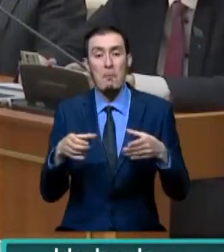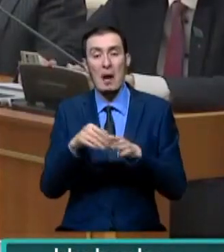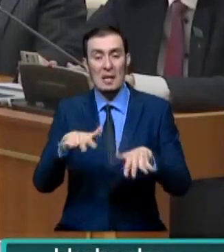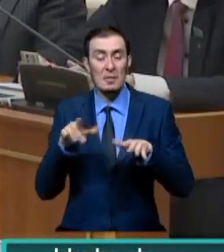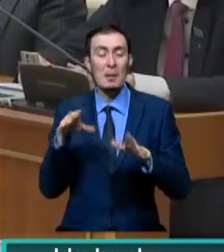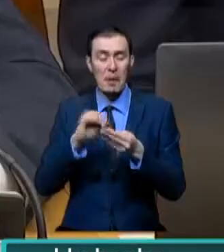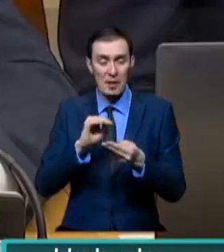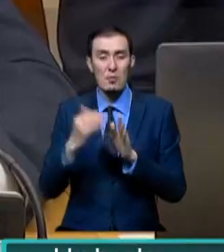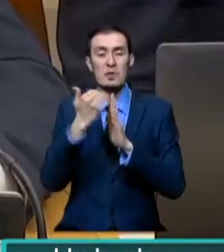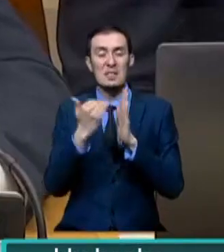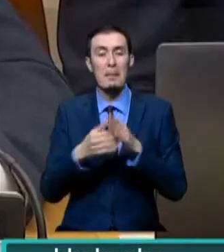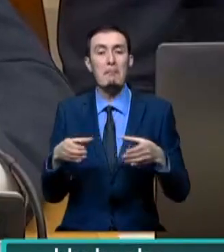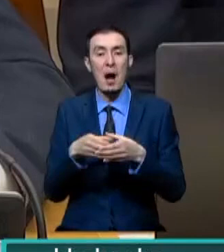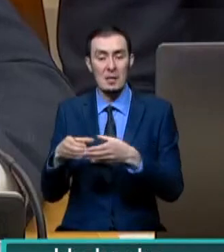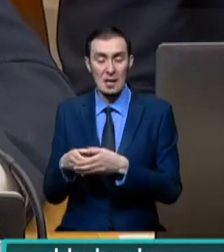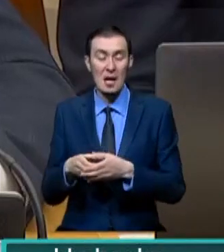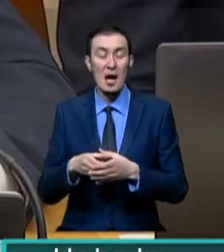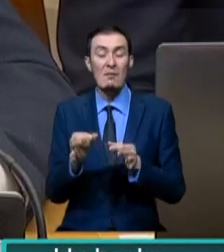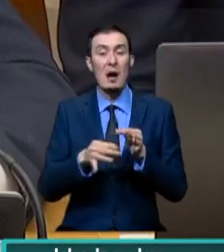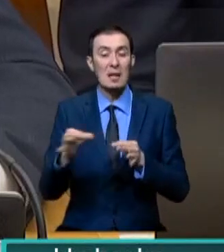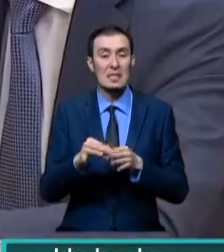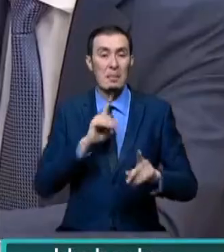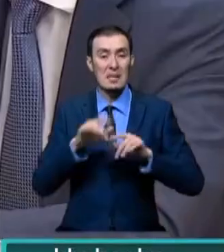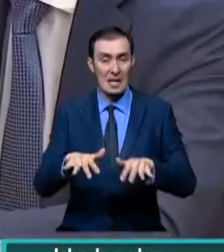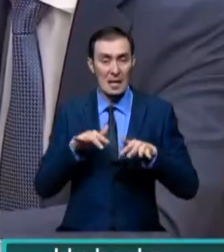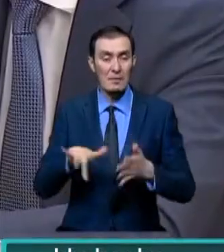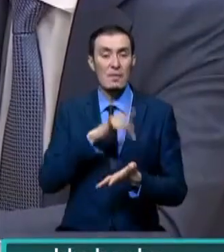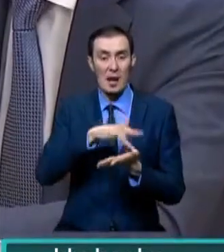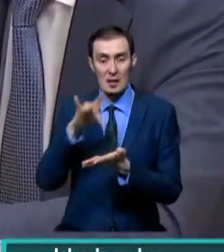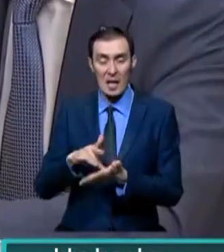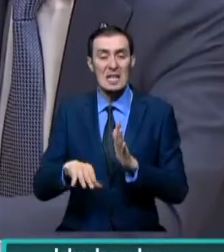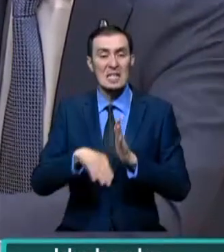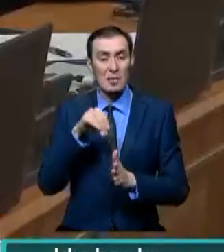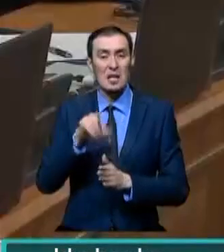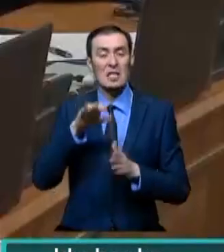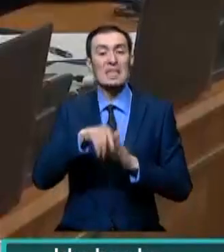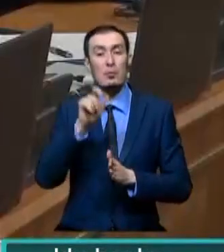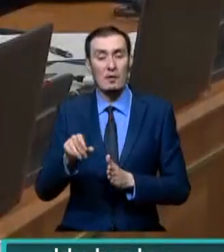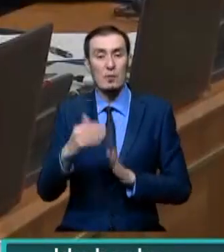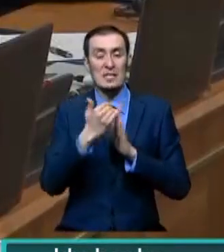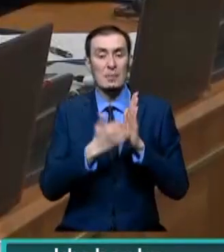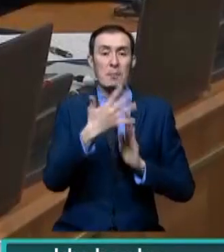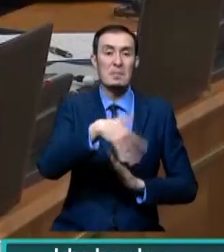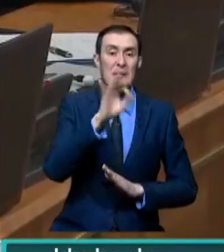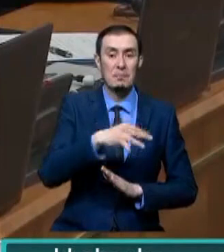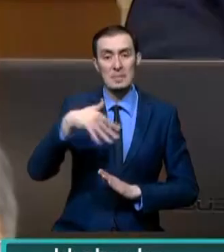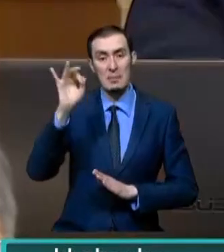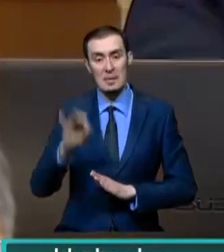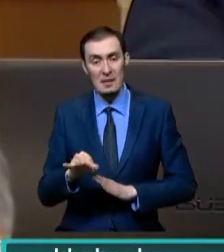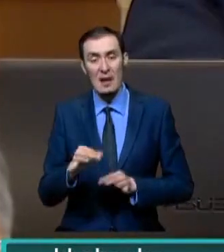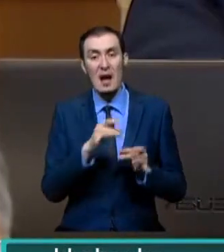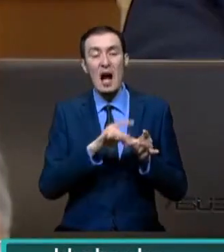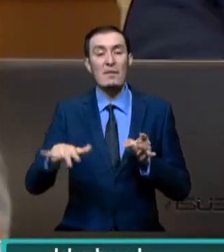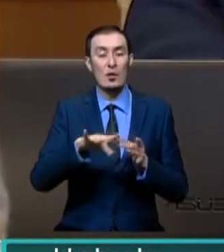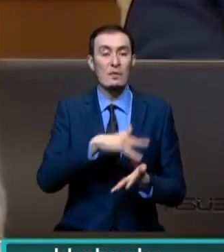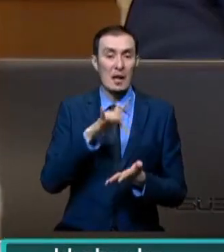и прежде, по партийным спискам. В областных маслихатах и мегаполисах избирать депутатов будут по системе 50-50, в районах